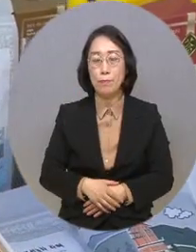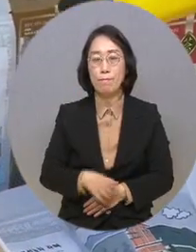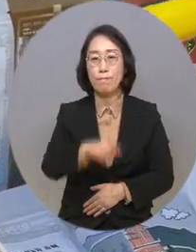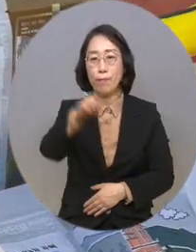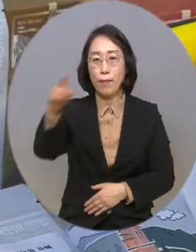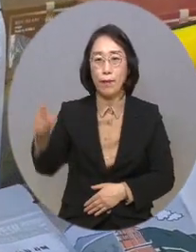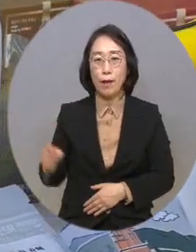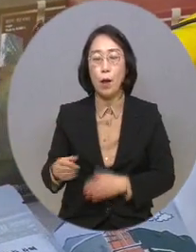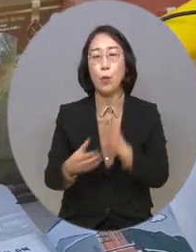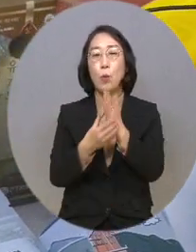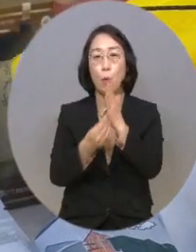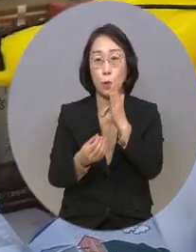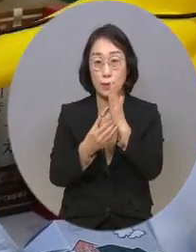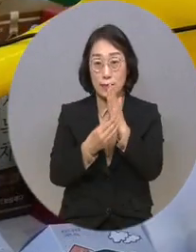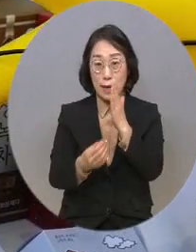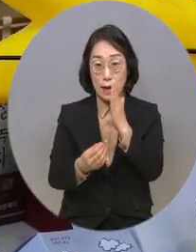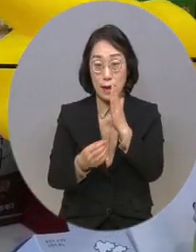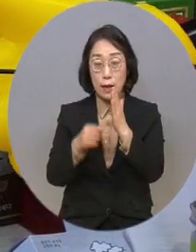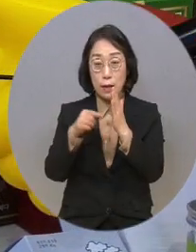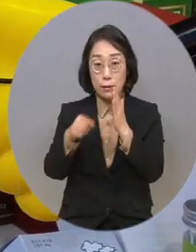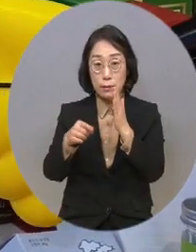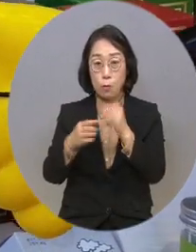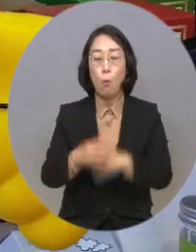보성하면 녹차잖아요. 녹차로 만든